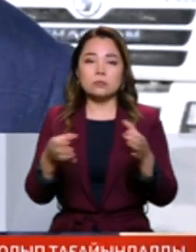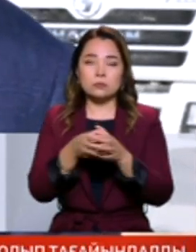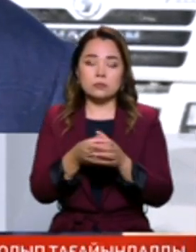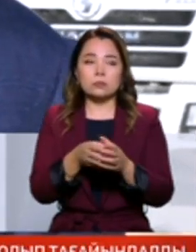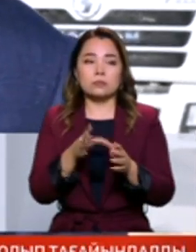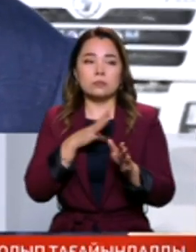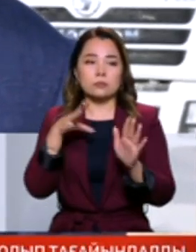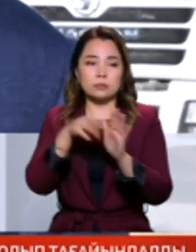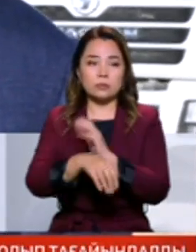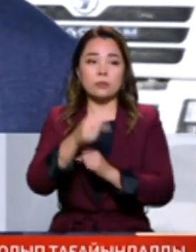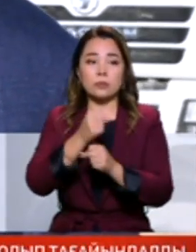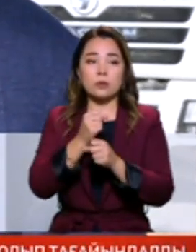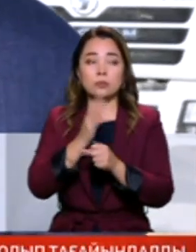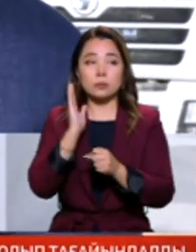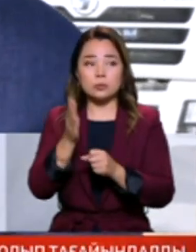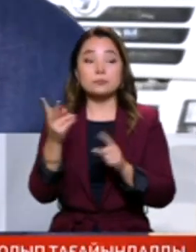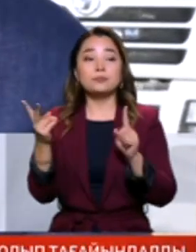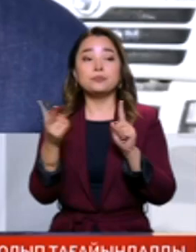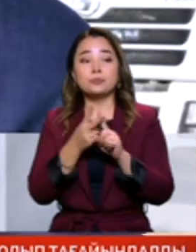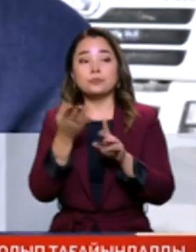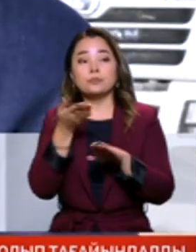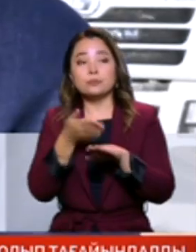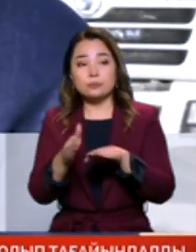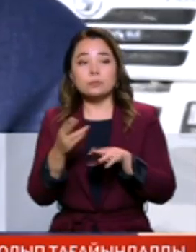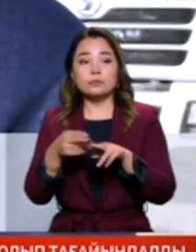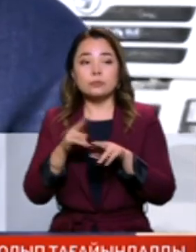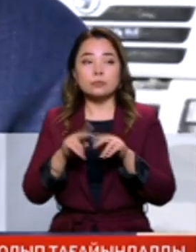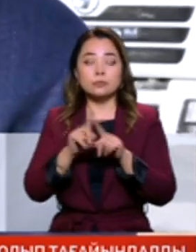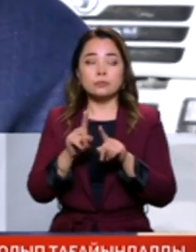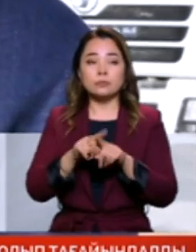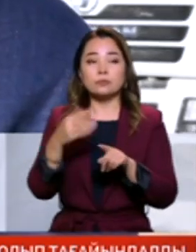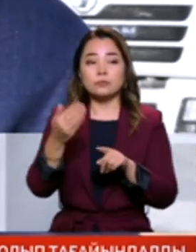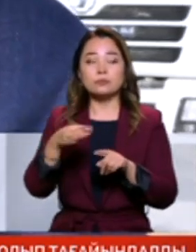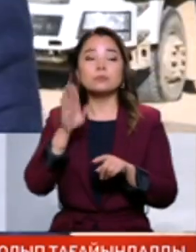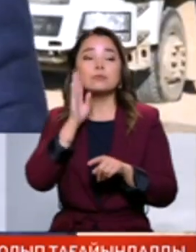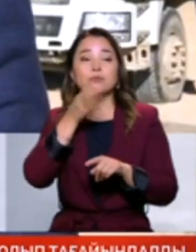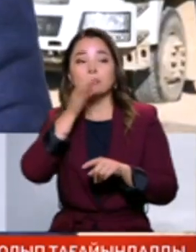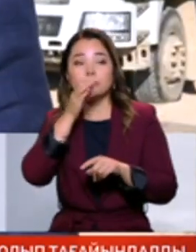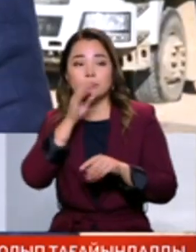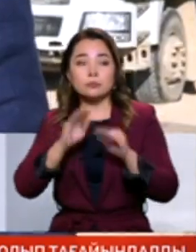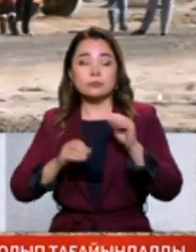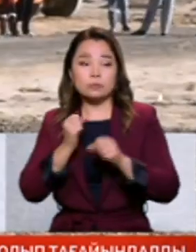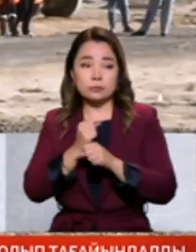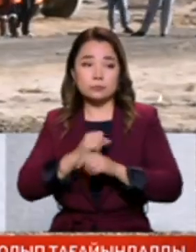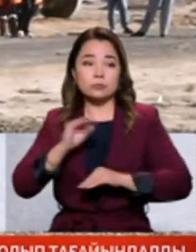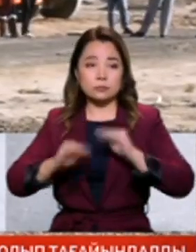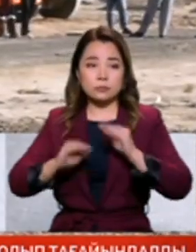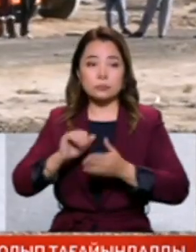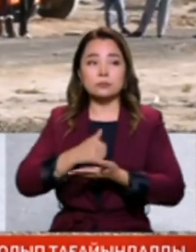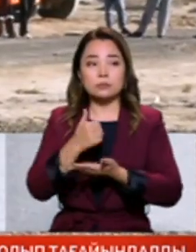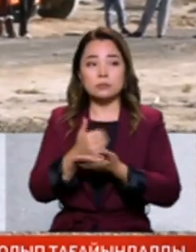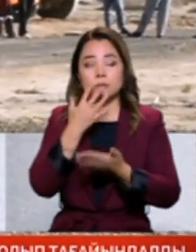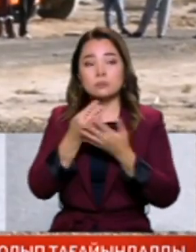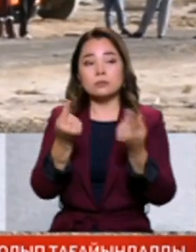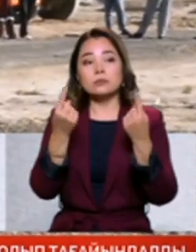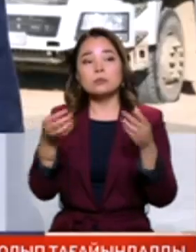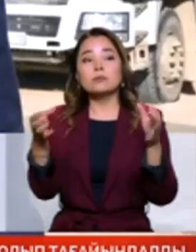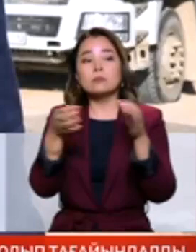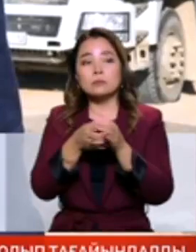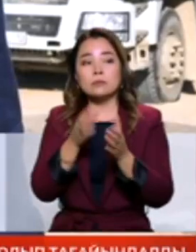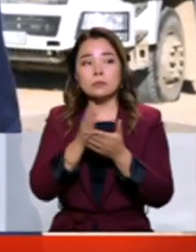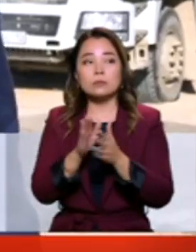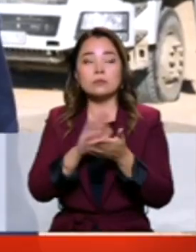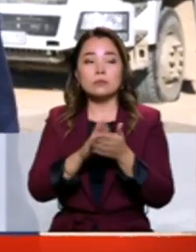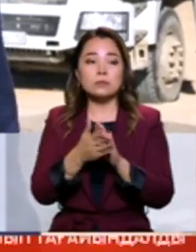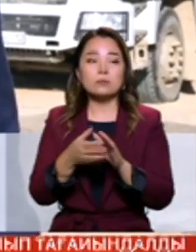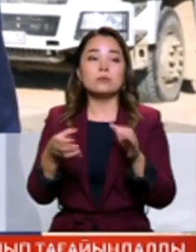боламыз. Сонымен қатар екінші бөлігі бұл жаңағы су тұшыту зауыты өзі басқаратын Метита деген ірі компания. Бұл да бірнеше